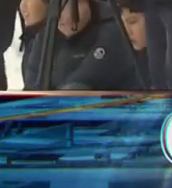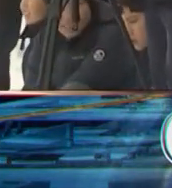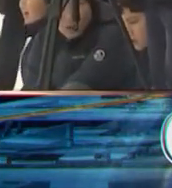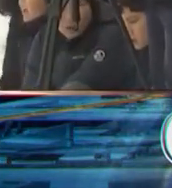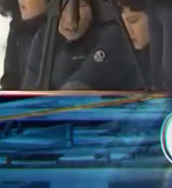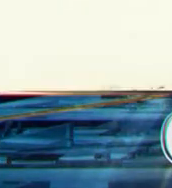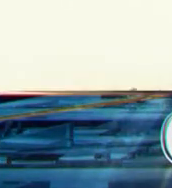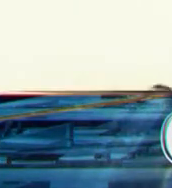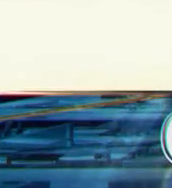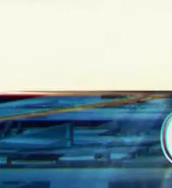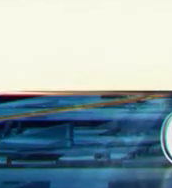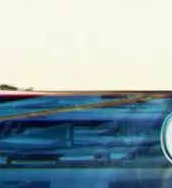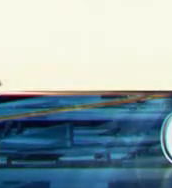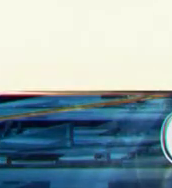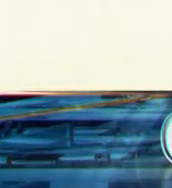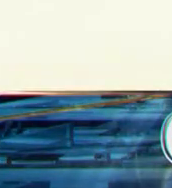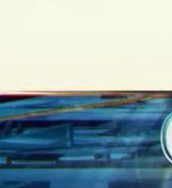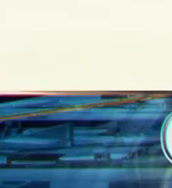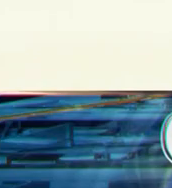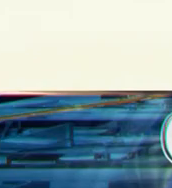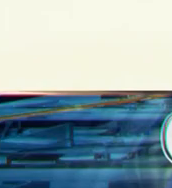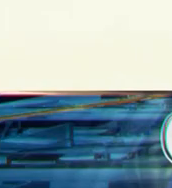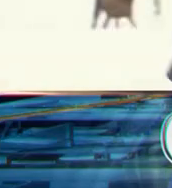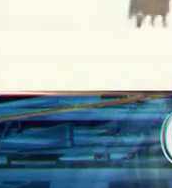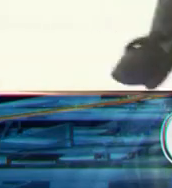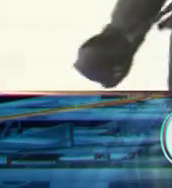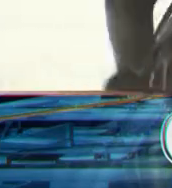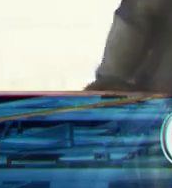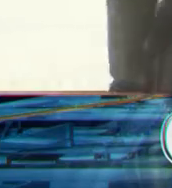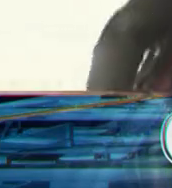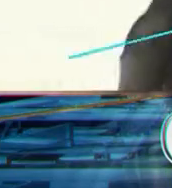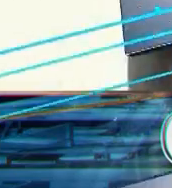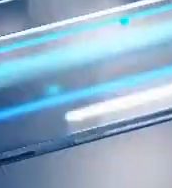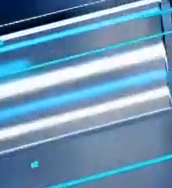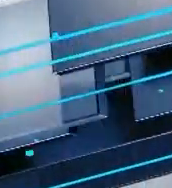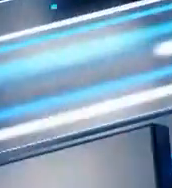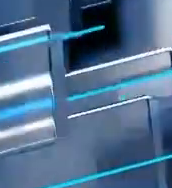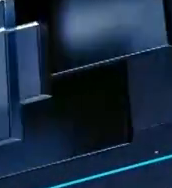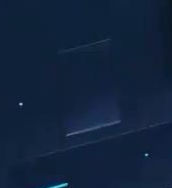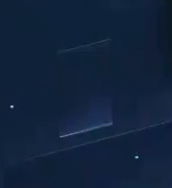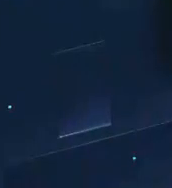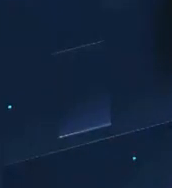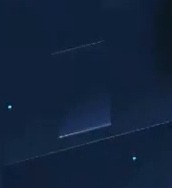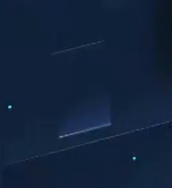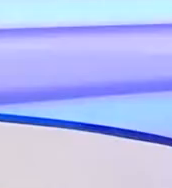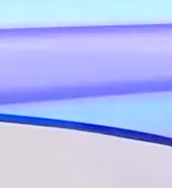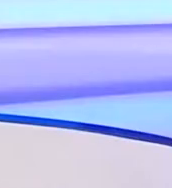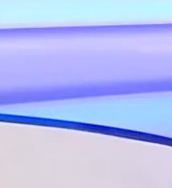районе прошли соревнования по кукпару. 12 команд выясняли сильнейшего между собой.